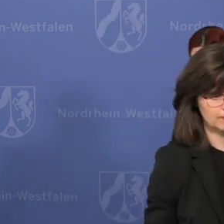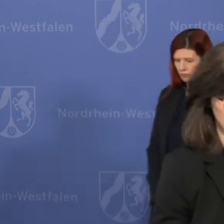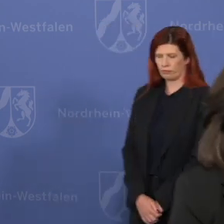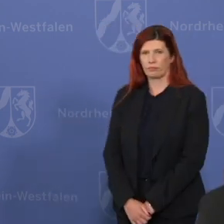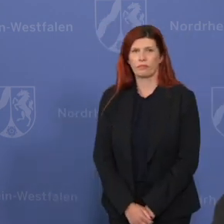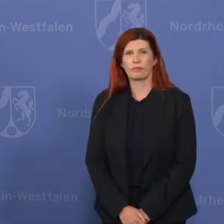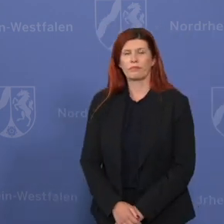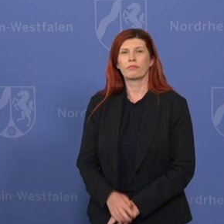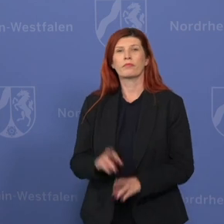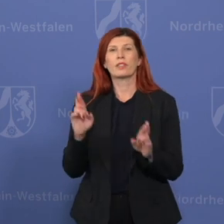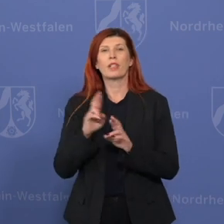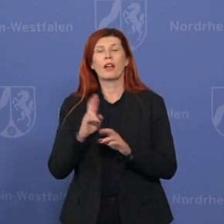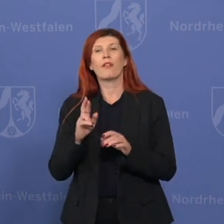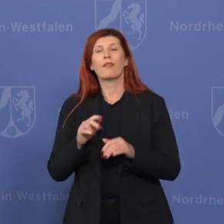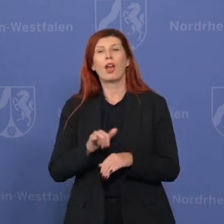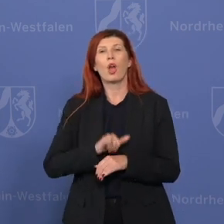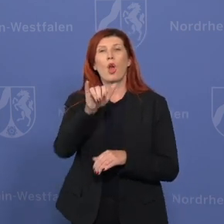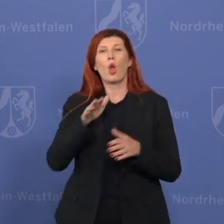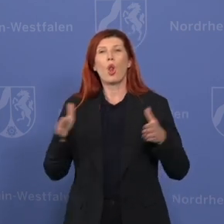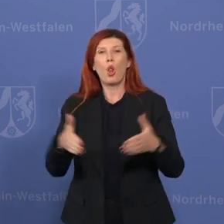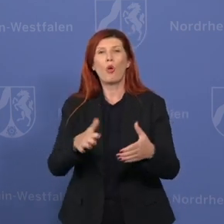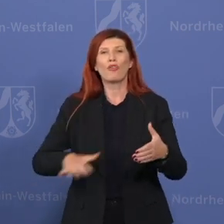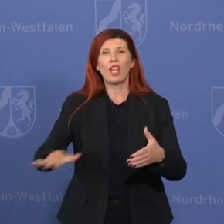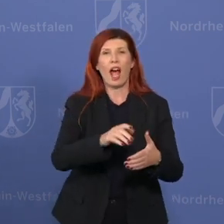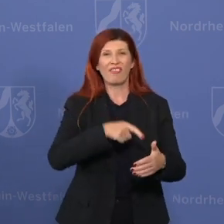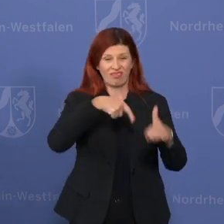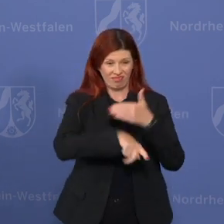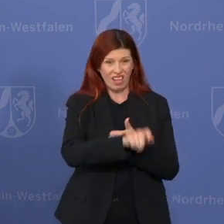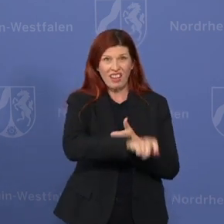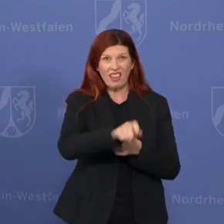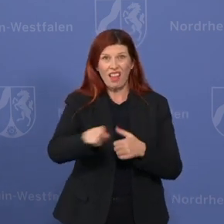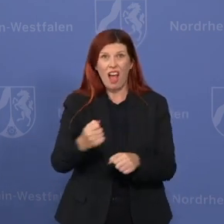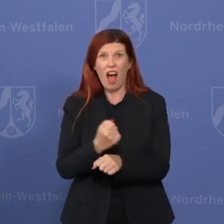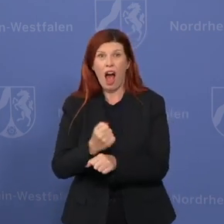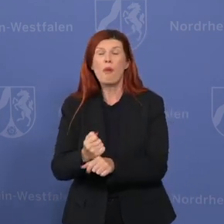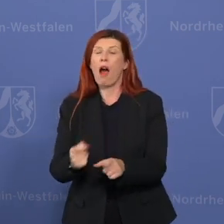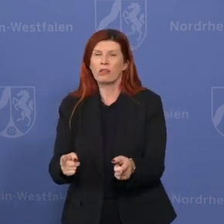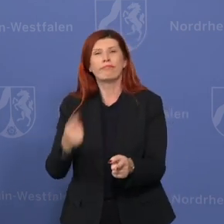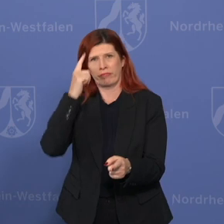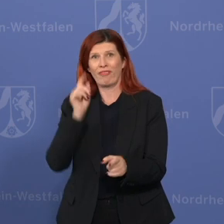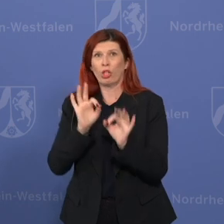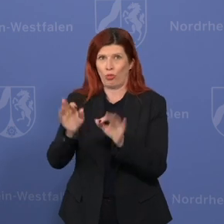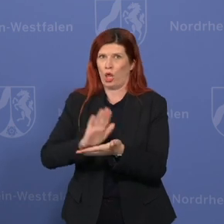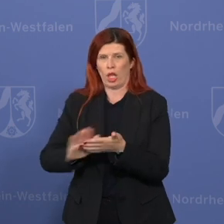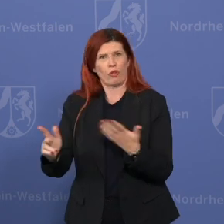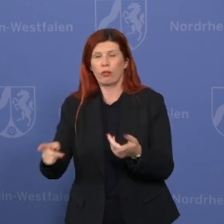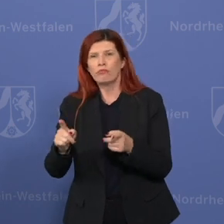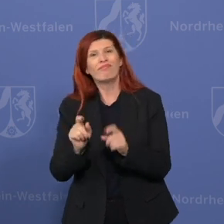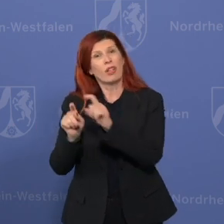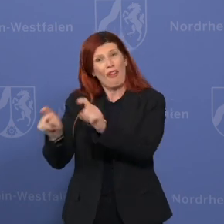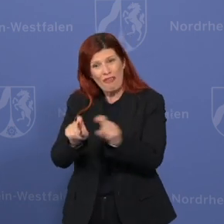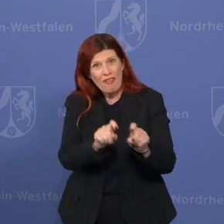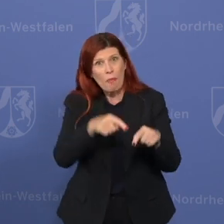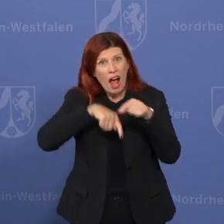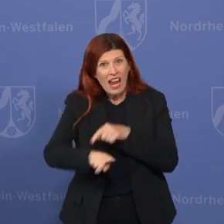unsere Programme. Auch das Soforthilfeprogramm kann natürlich von den Händlern, die dort angesiedelt sind, in Anspruch genommen werden. Die Darlehensprogramme, die Bürgschaftsprogramme, all